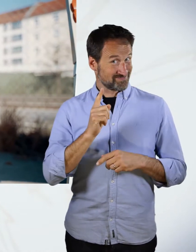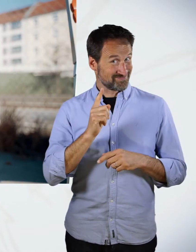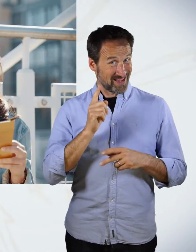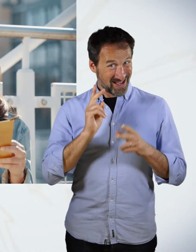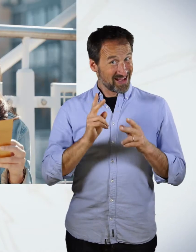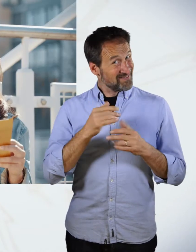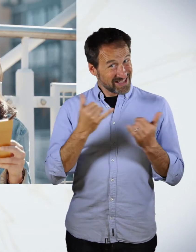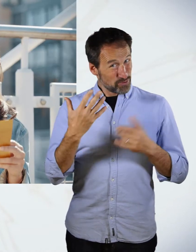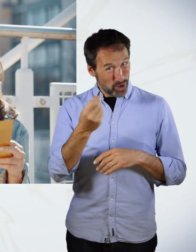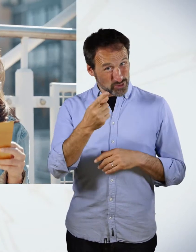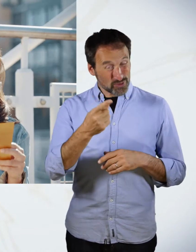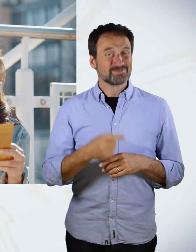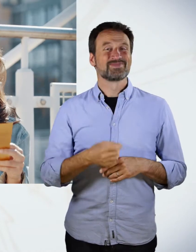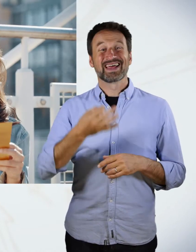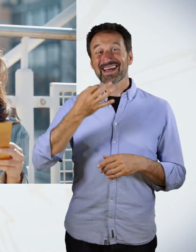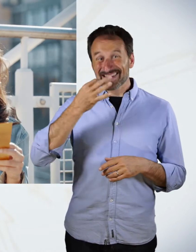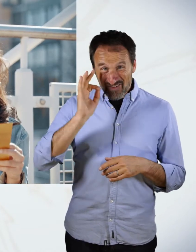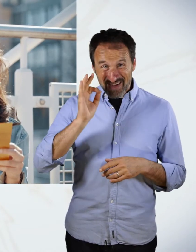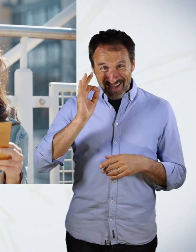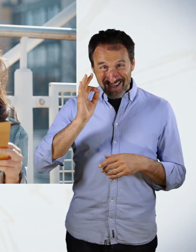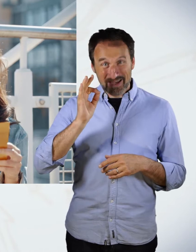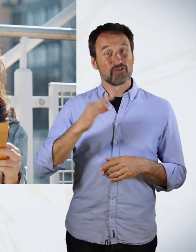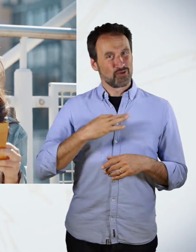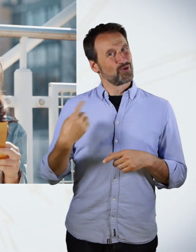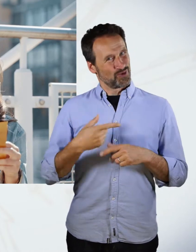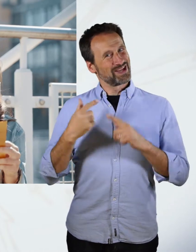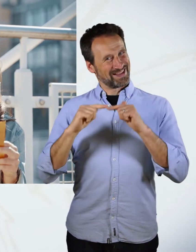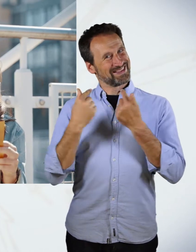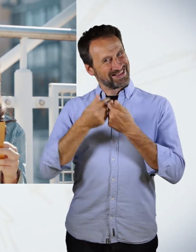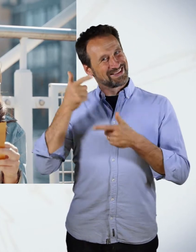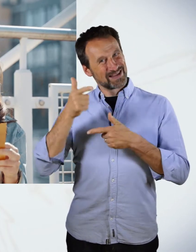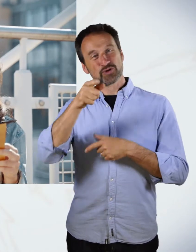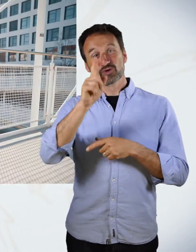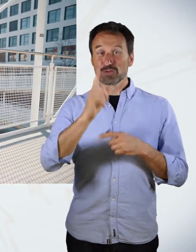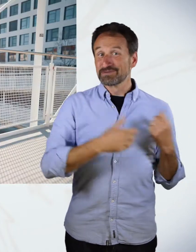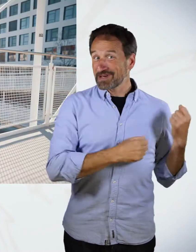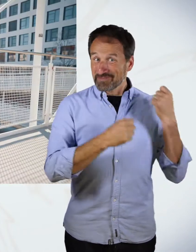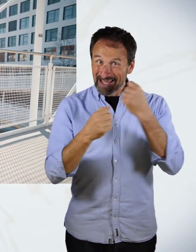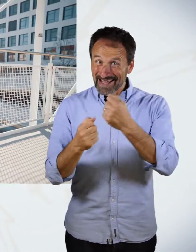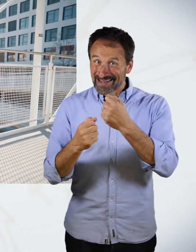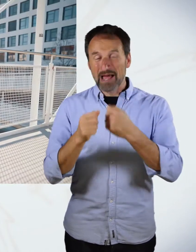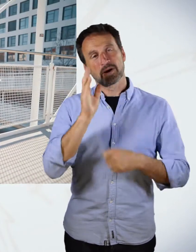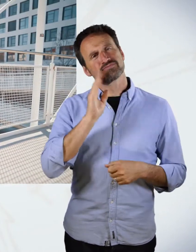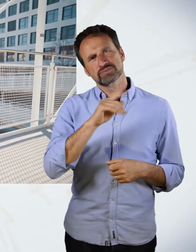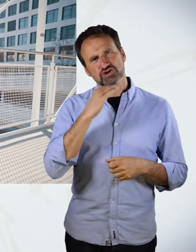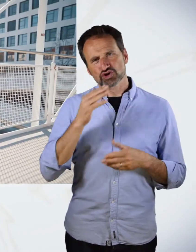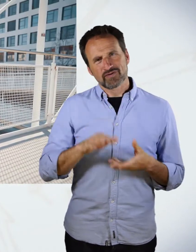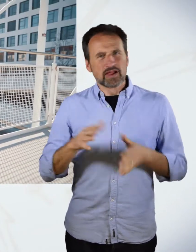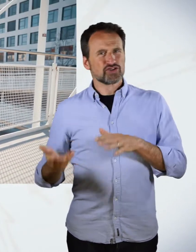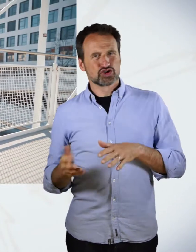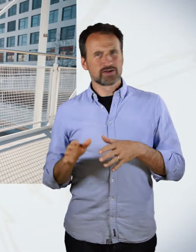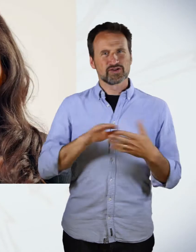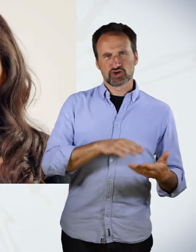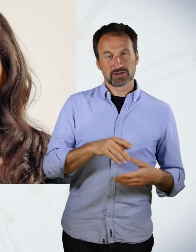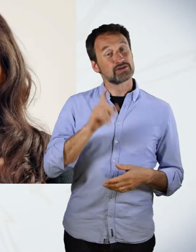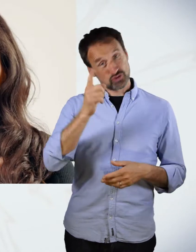einen Kaffee für das Team, den du von der anderen Seite mitbringen musst. Du solltest dabei jedoch nicht allzu viel verschütten, sonst musst du noch einmal